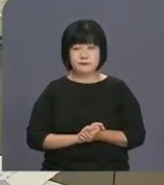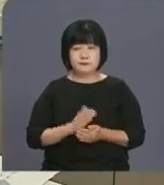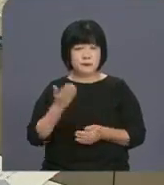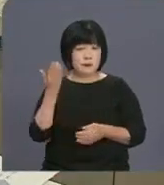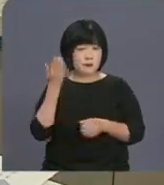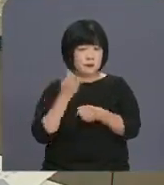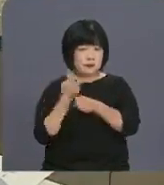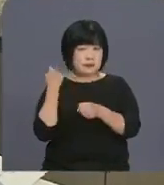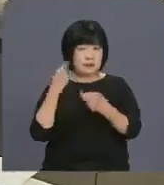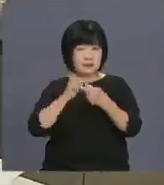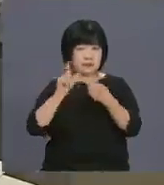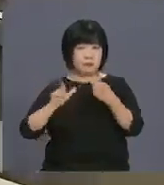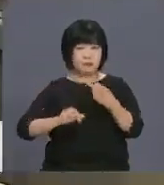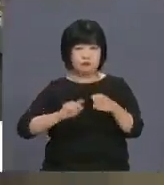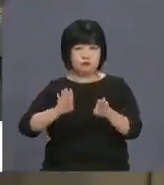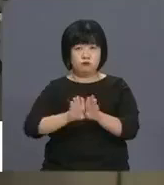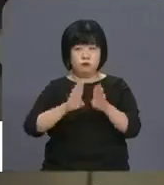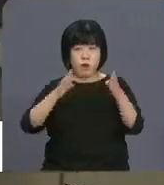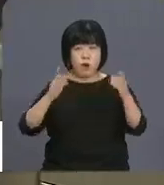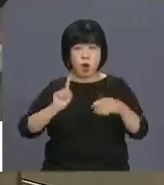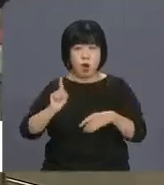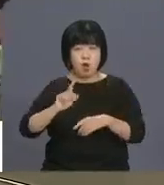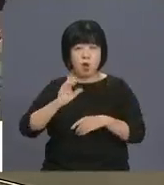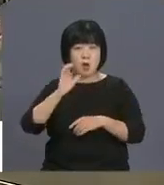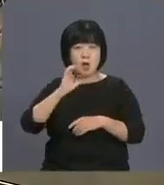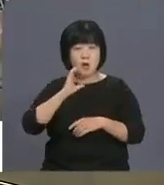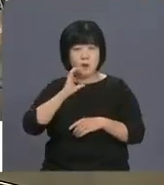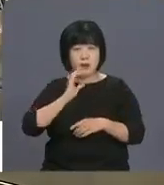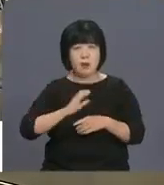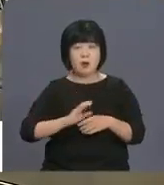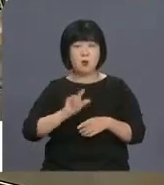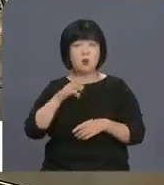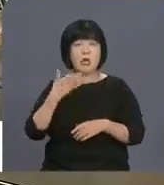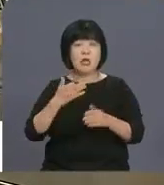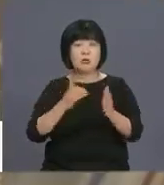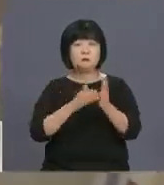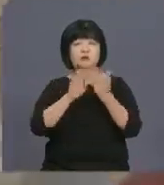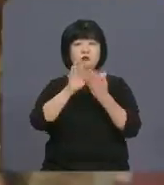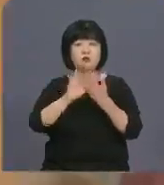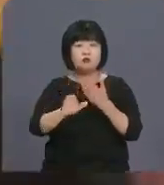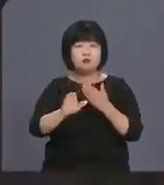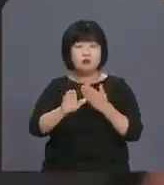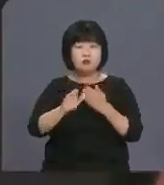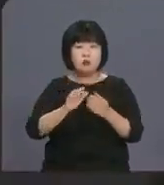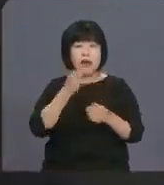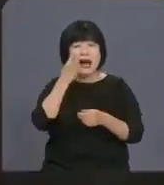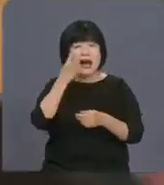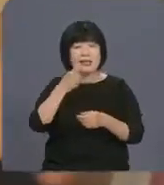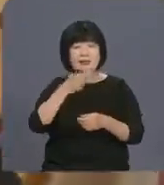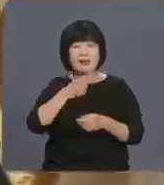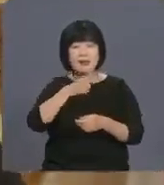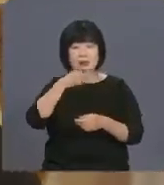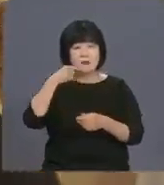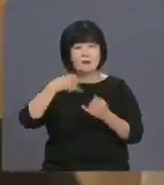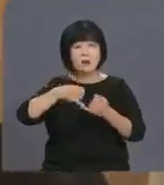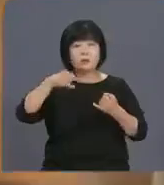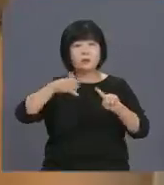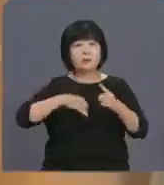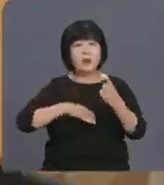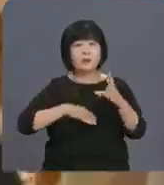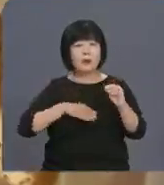지난해 12월 문을 연 부산의 한 카페. 코로나19 이후 많게는 한 달 적자가 100만 원에